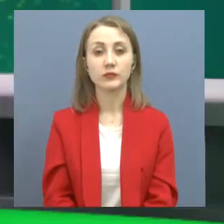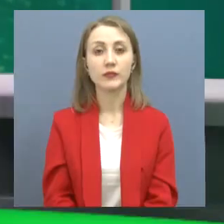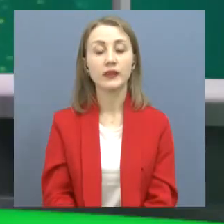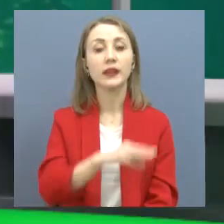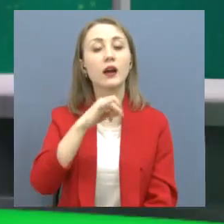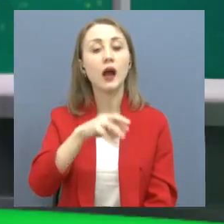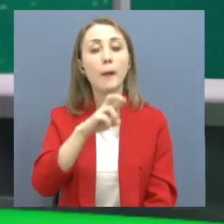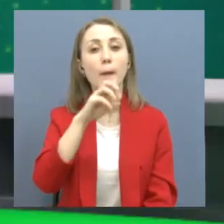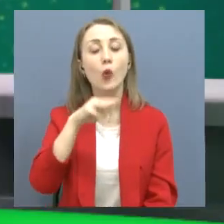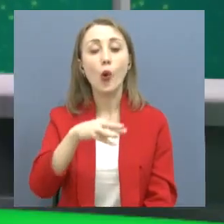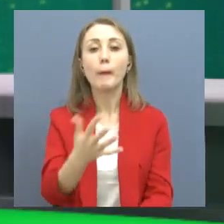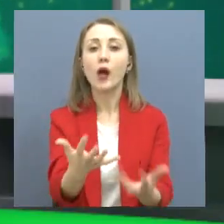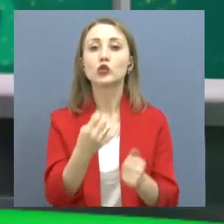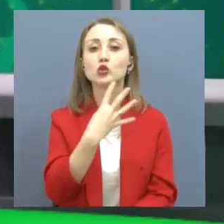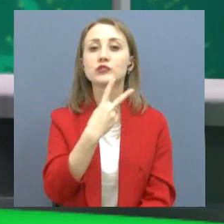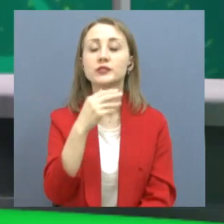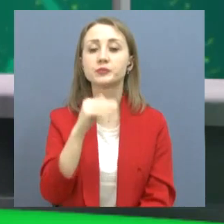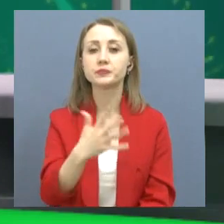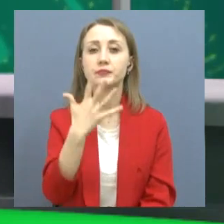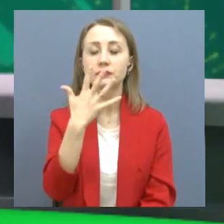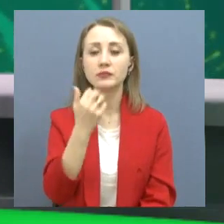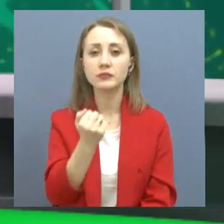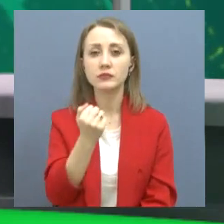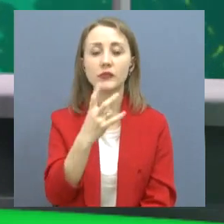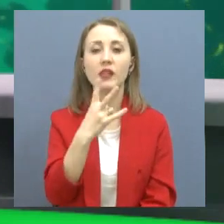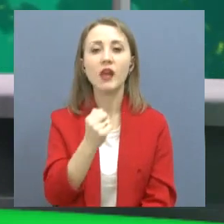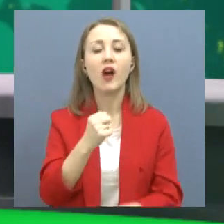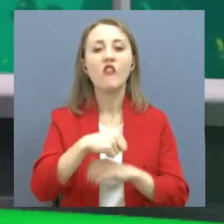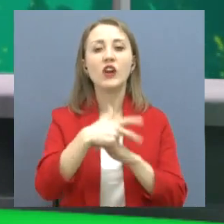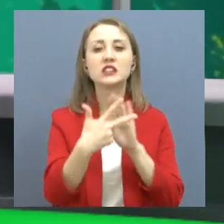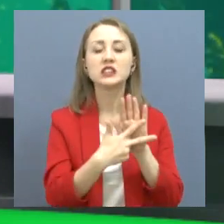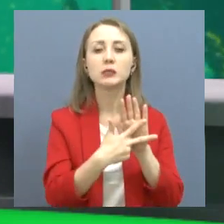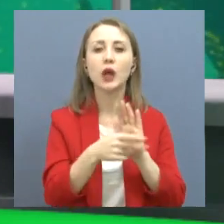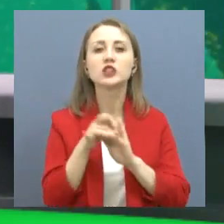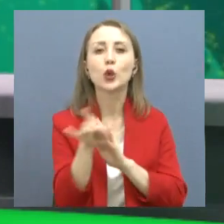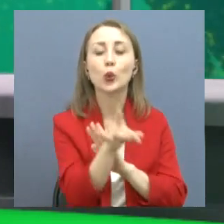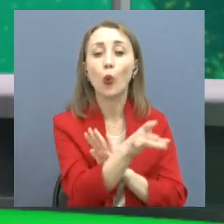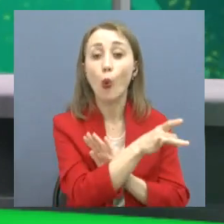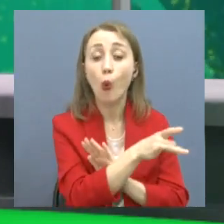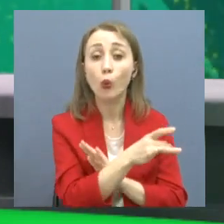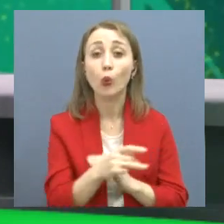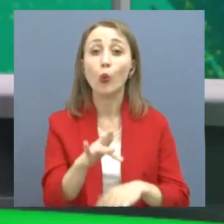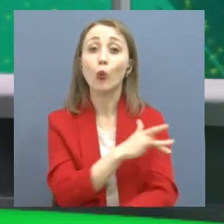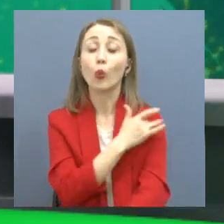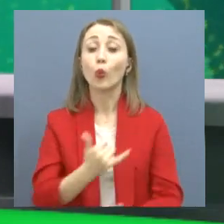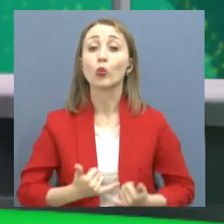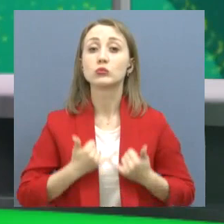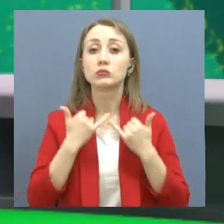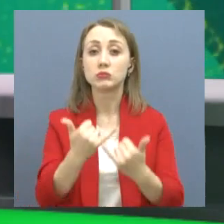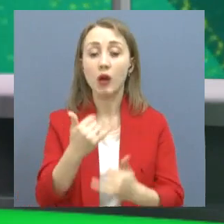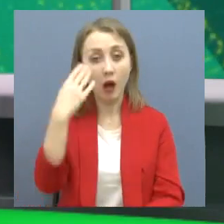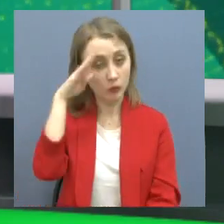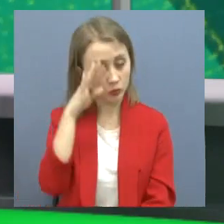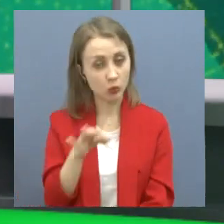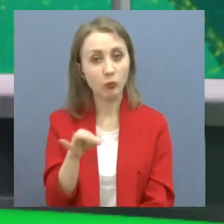Телеграм-бот для получения 42 500 тенге разбили на 18 ботов по регионам. Услуга доступна и для жителей Акмолинской